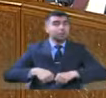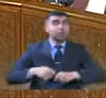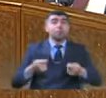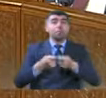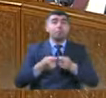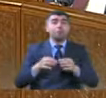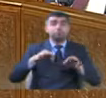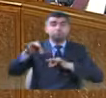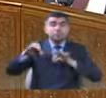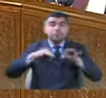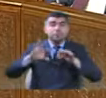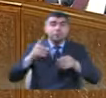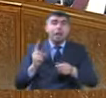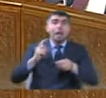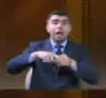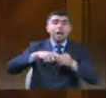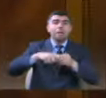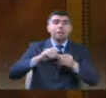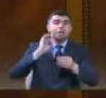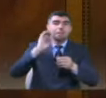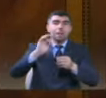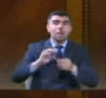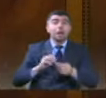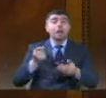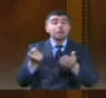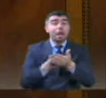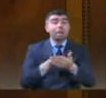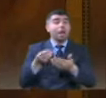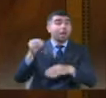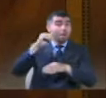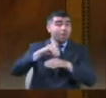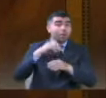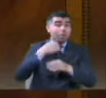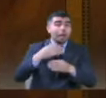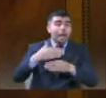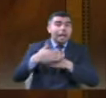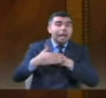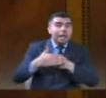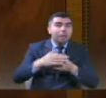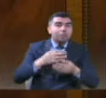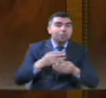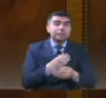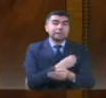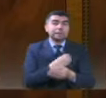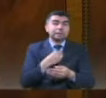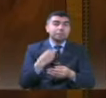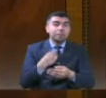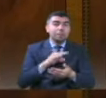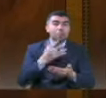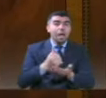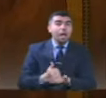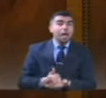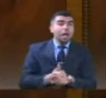للنقابات إلى حيز الوجود، كما نطالب بتعزيز المقاربة الحكومية للجانب الاجتماعي بصفة